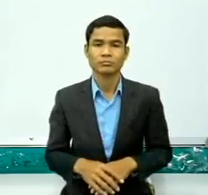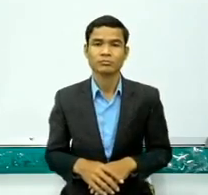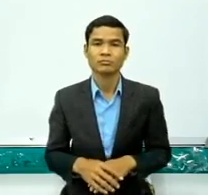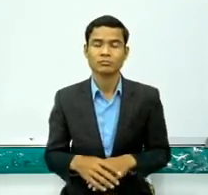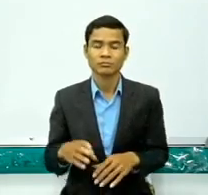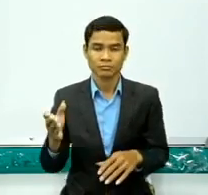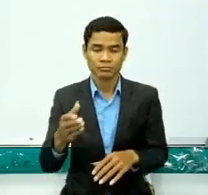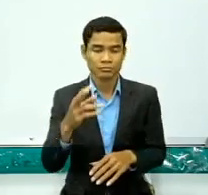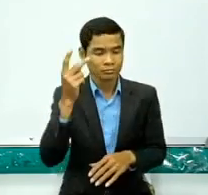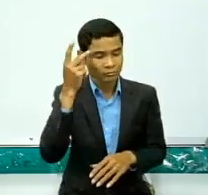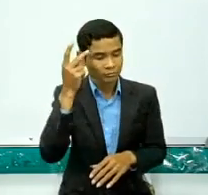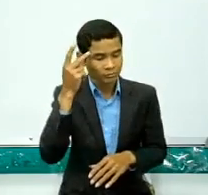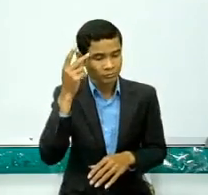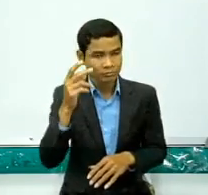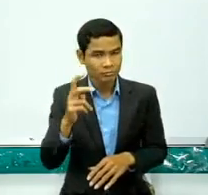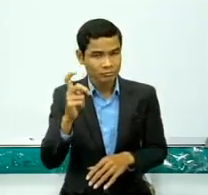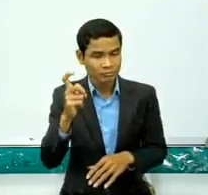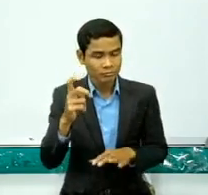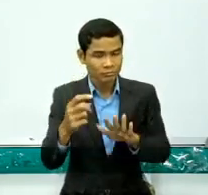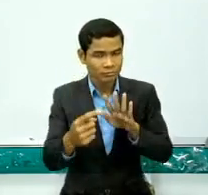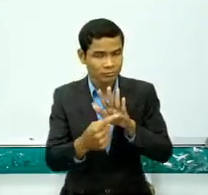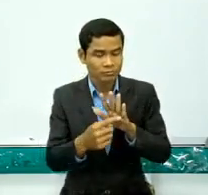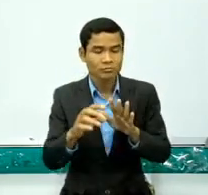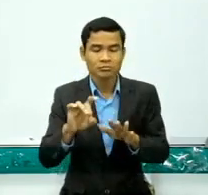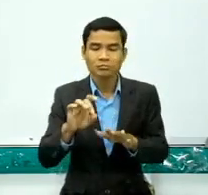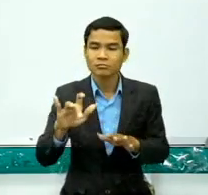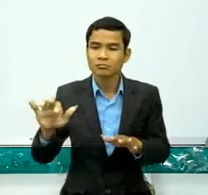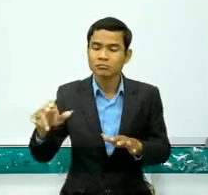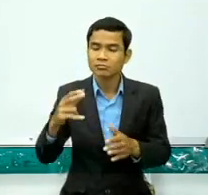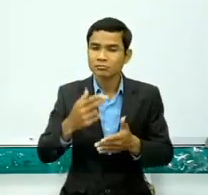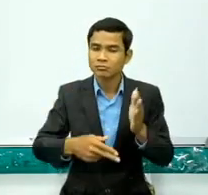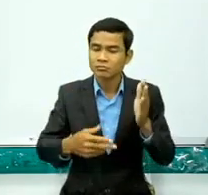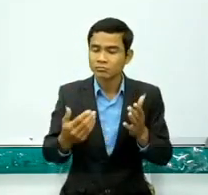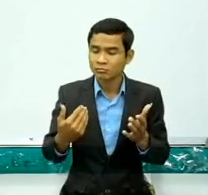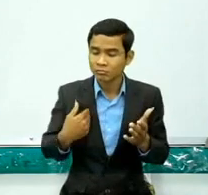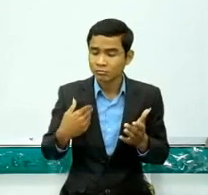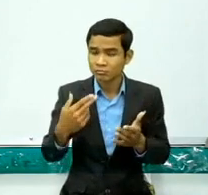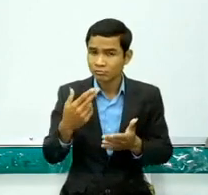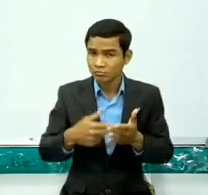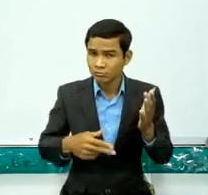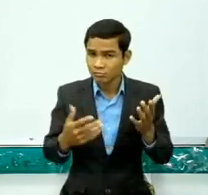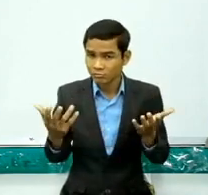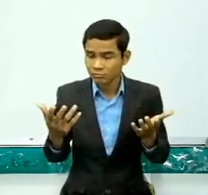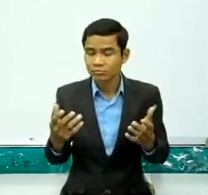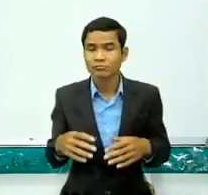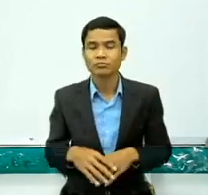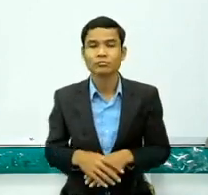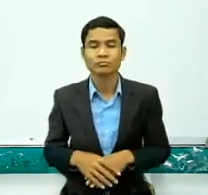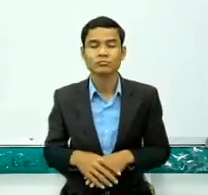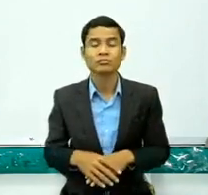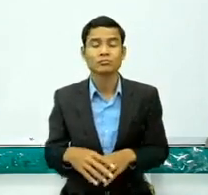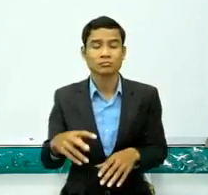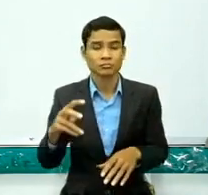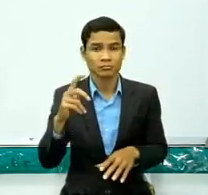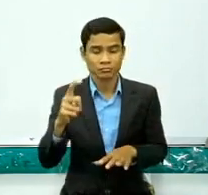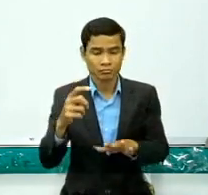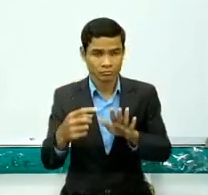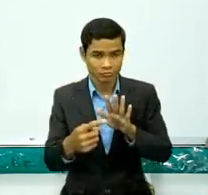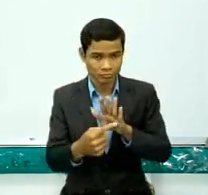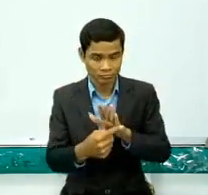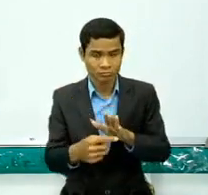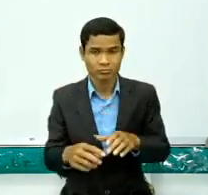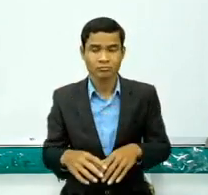ចាកូនគិតមើលតើពាក្យខឺមានអក្សរអ្វីខ្លះណ៎ខឺ